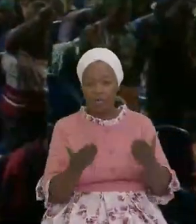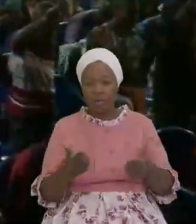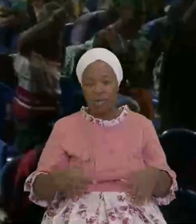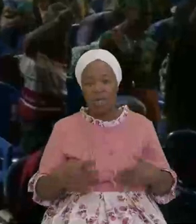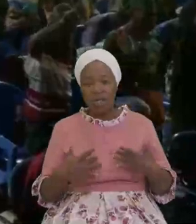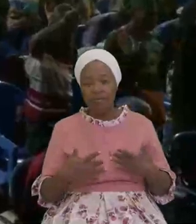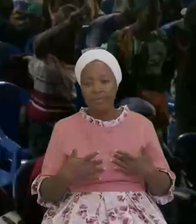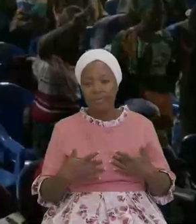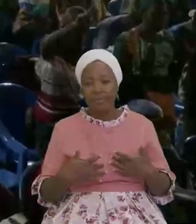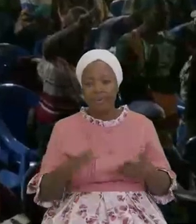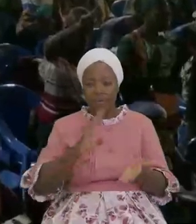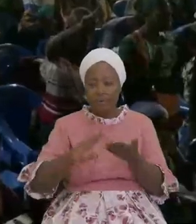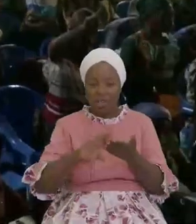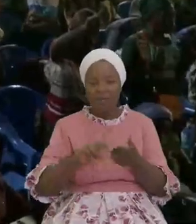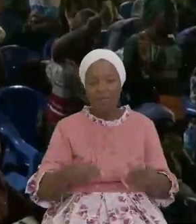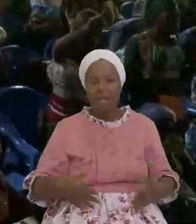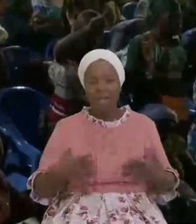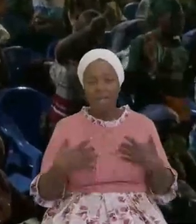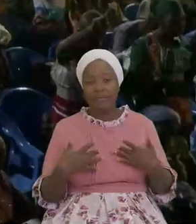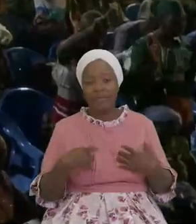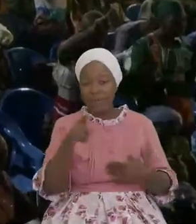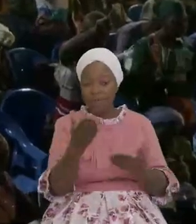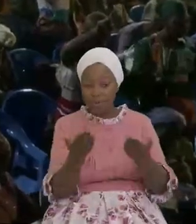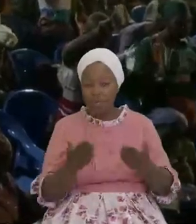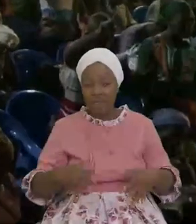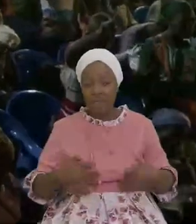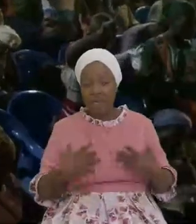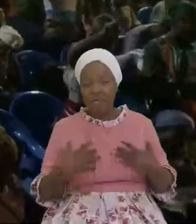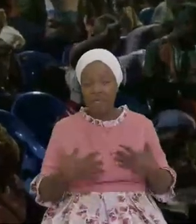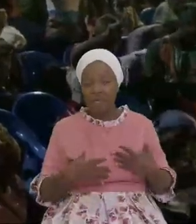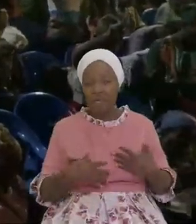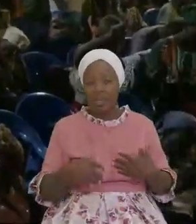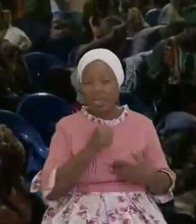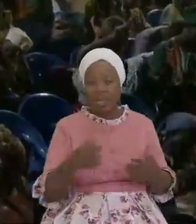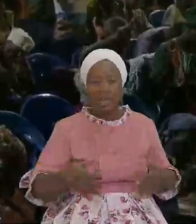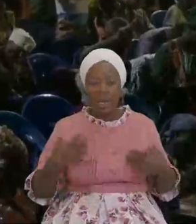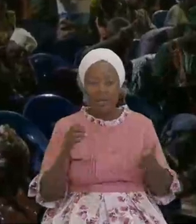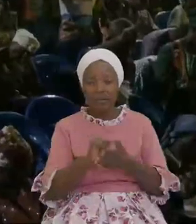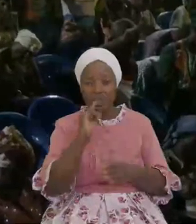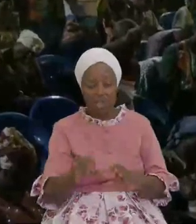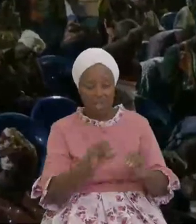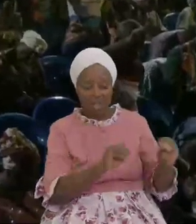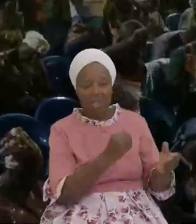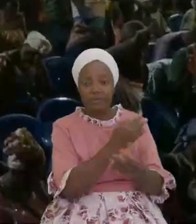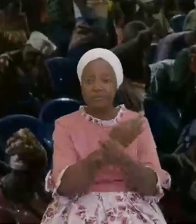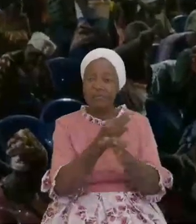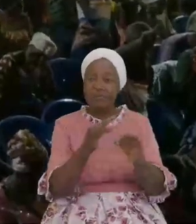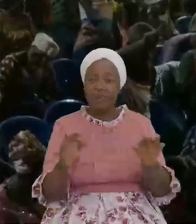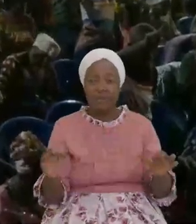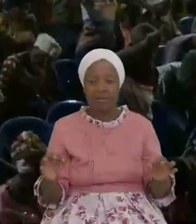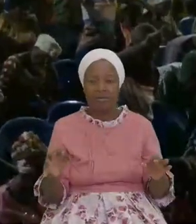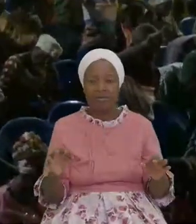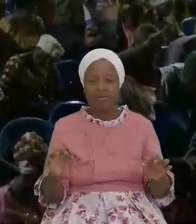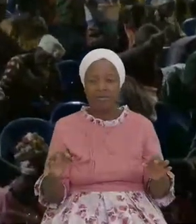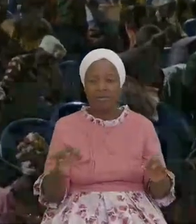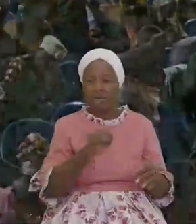vie éternelle. Tu veux la vie pardonnée. Tu veux la vie, une vie qui